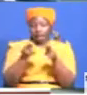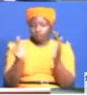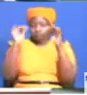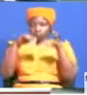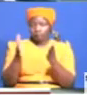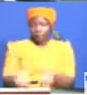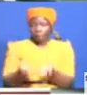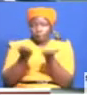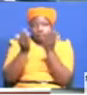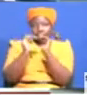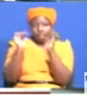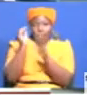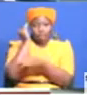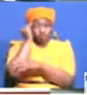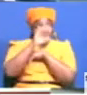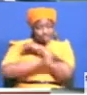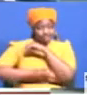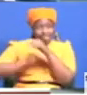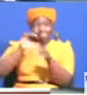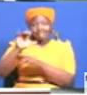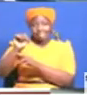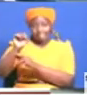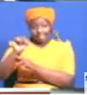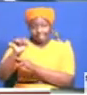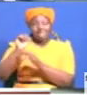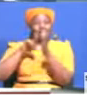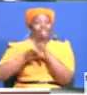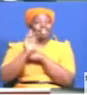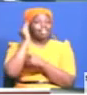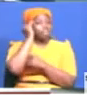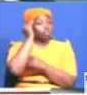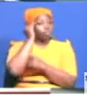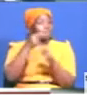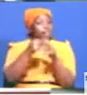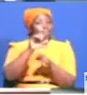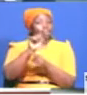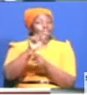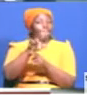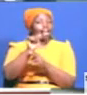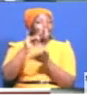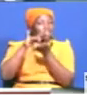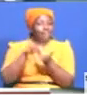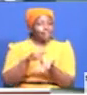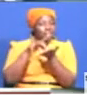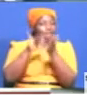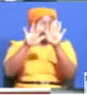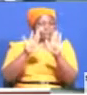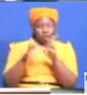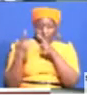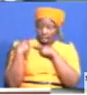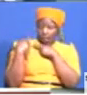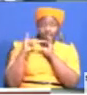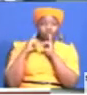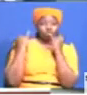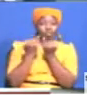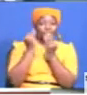nchini, katibu mwandamizi katika wizara ya elimu Sarah Ruto alisisitiza wajibu muhimu wa taasisi za elimu wa kukuza